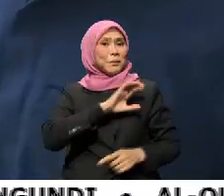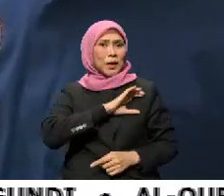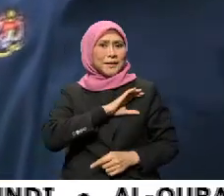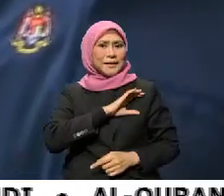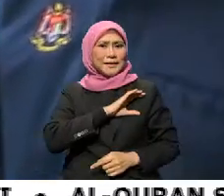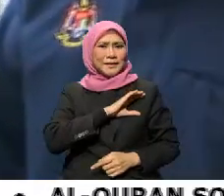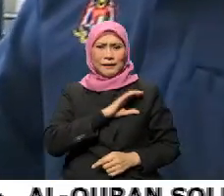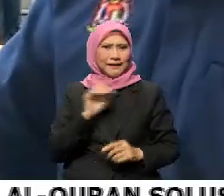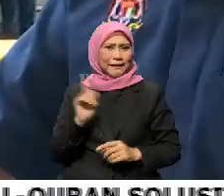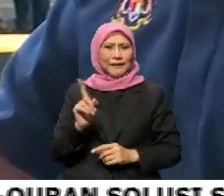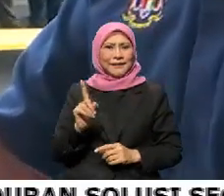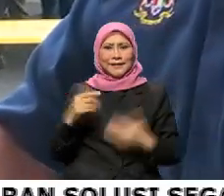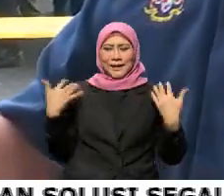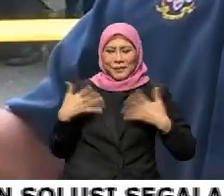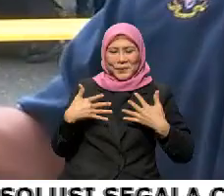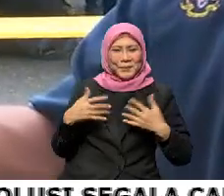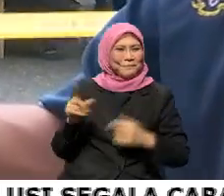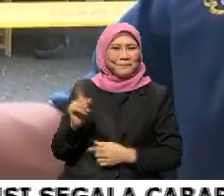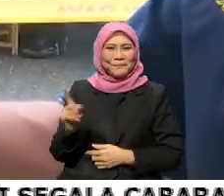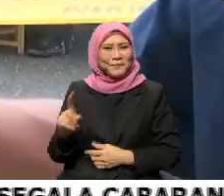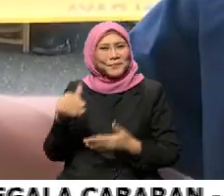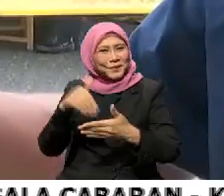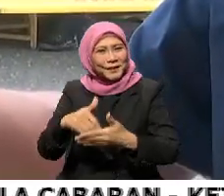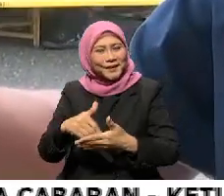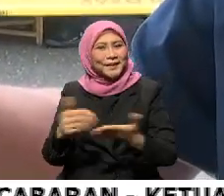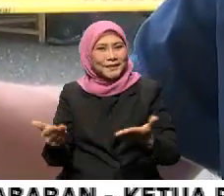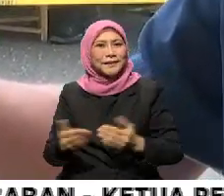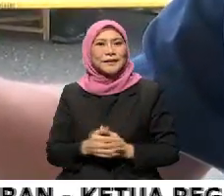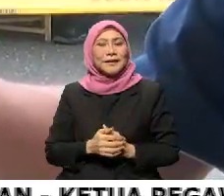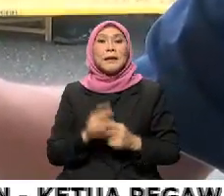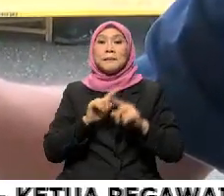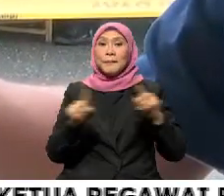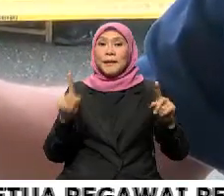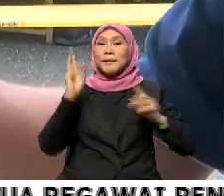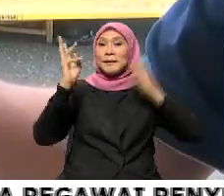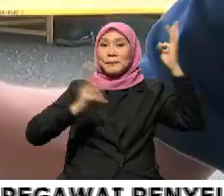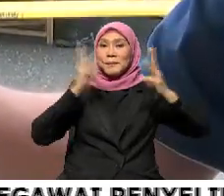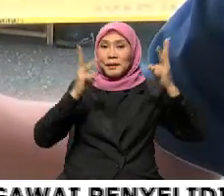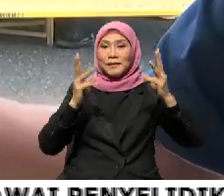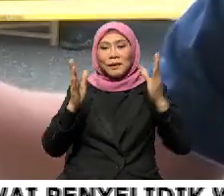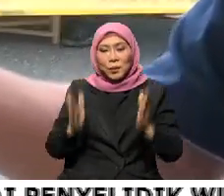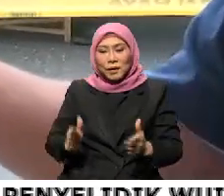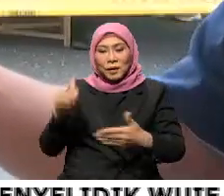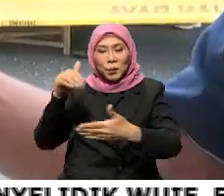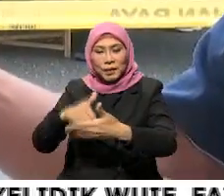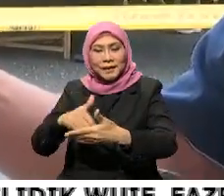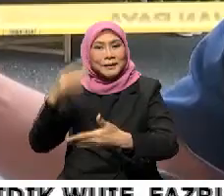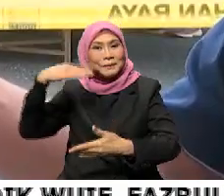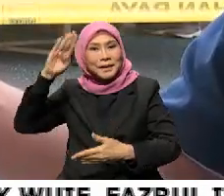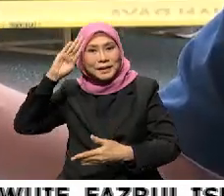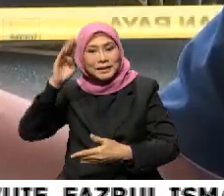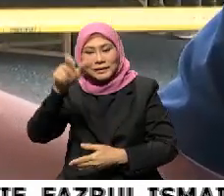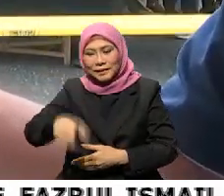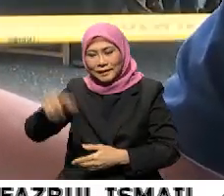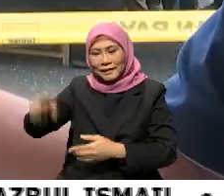tak sepatutnya rasa gentar dan takut untuk mengundi. So yang kita risaukan adalah pengundi-pengundi di negeri polis ni.